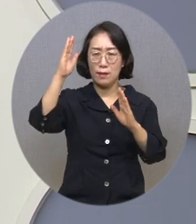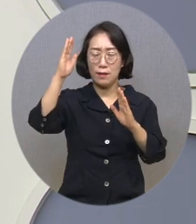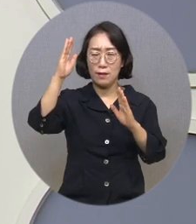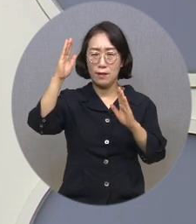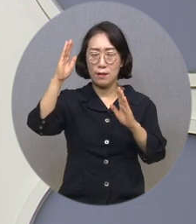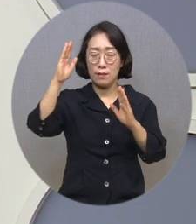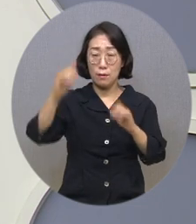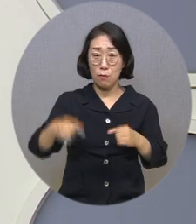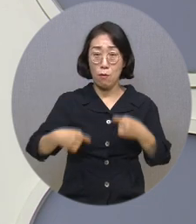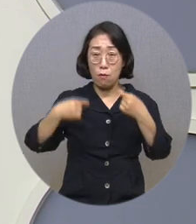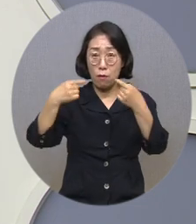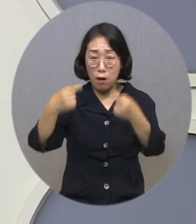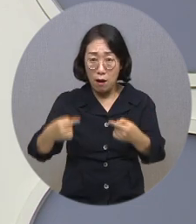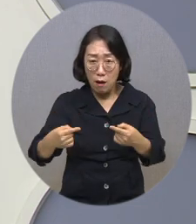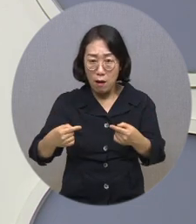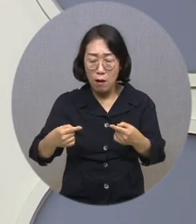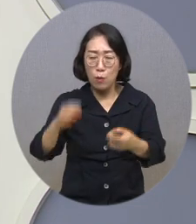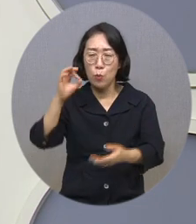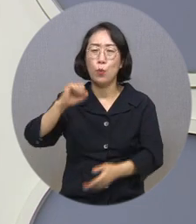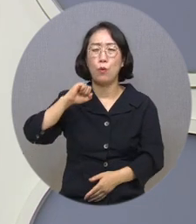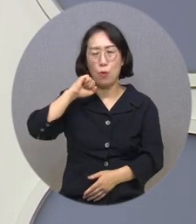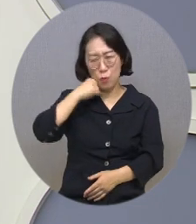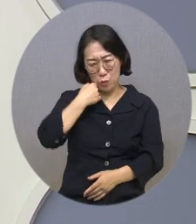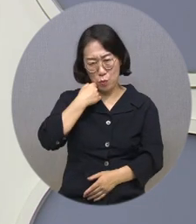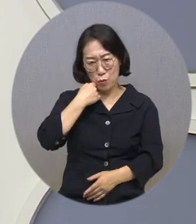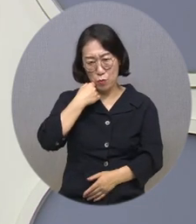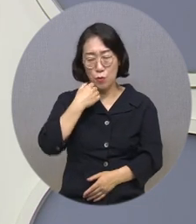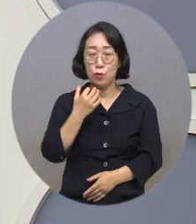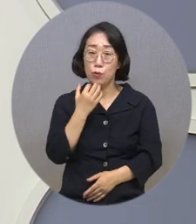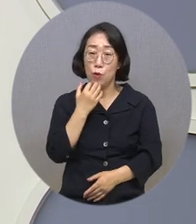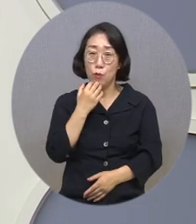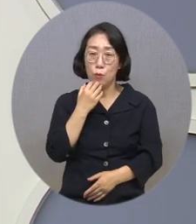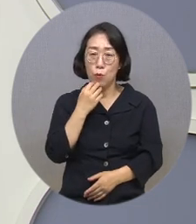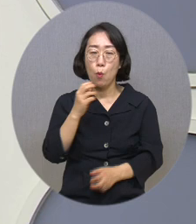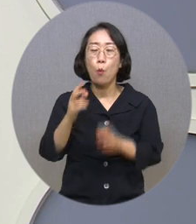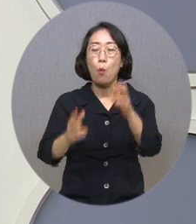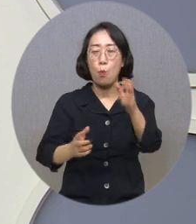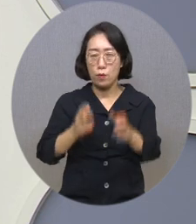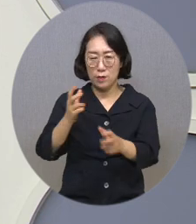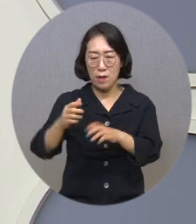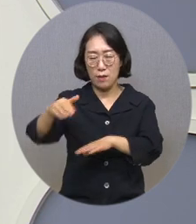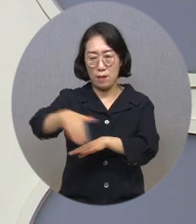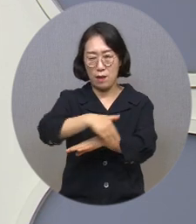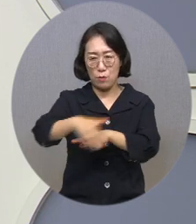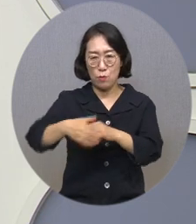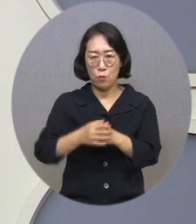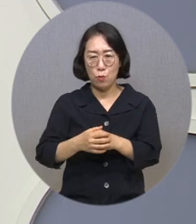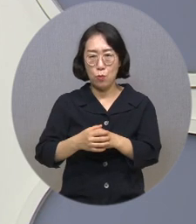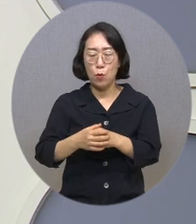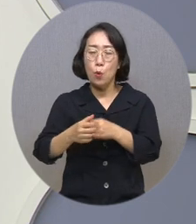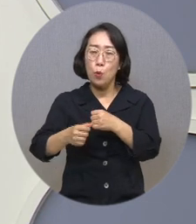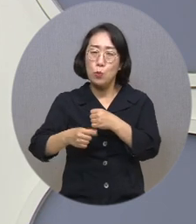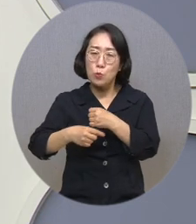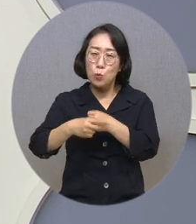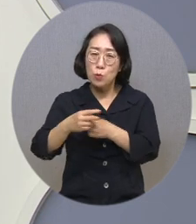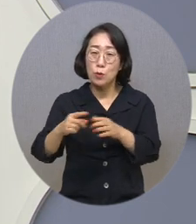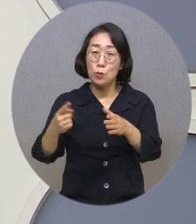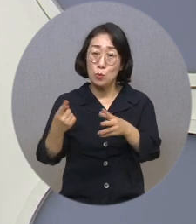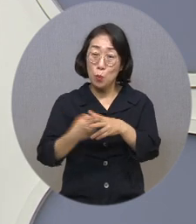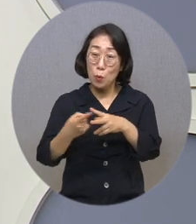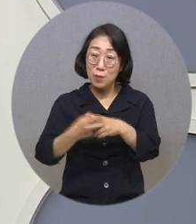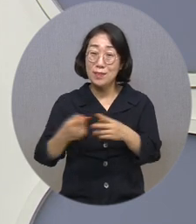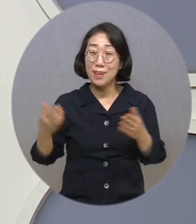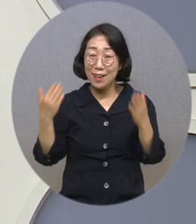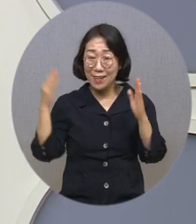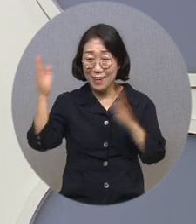안 돼가지고 네. 서울에 이제 병마익 공장에서 1년 해가지고 초등학교 때 공부도 못하고 아주 그 또